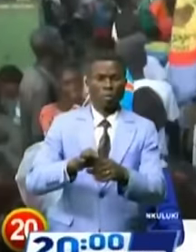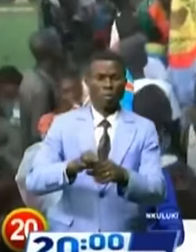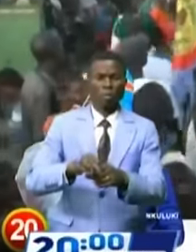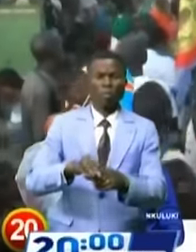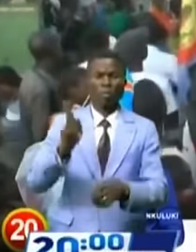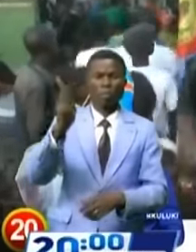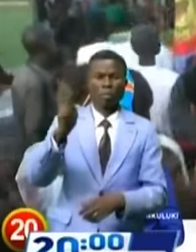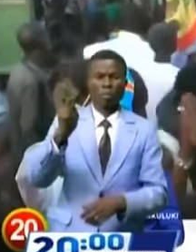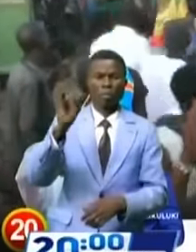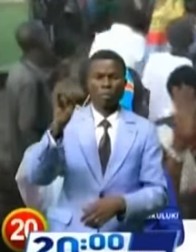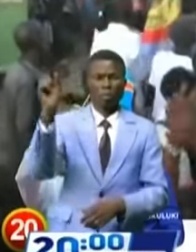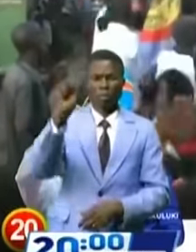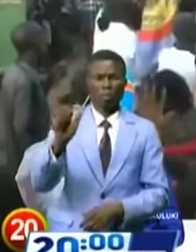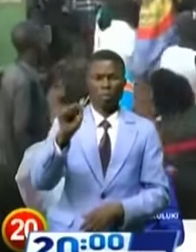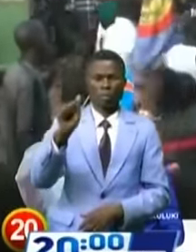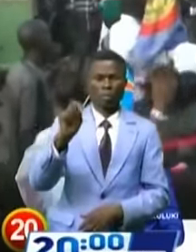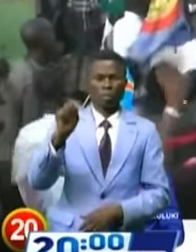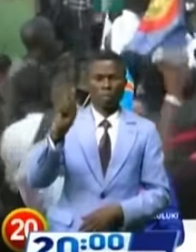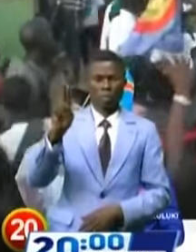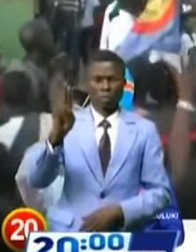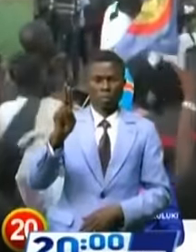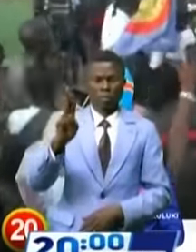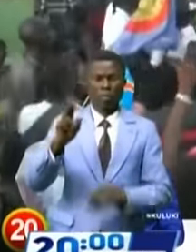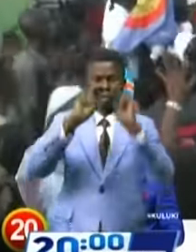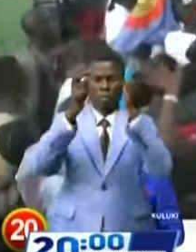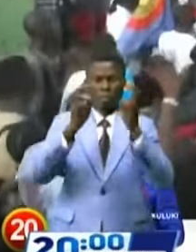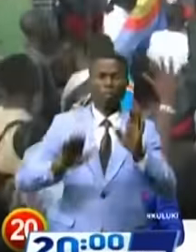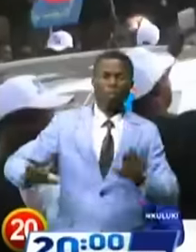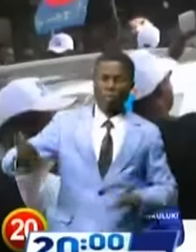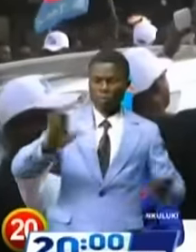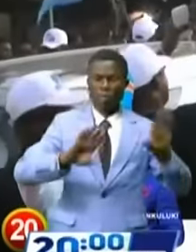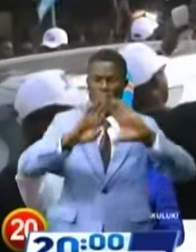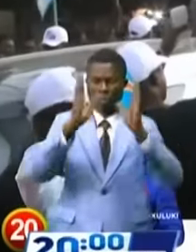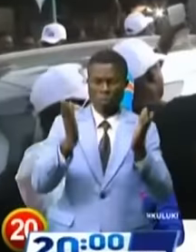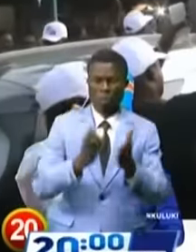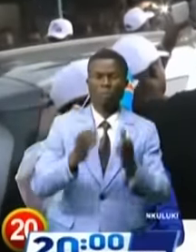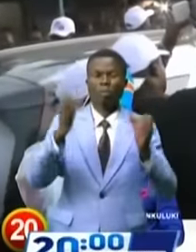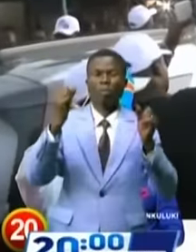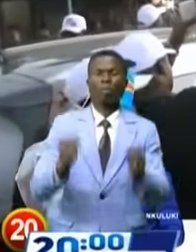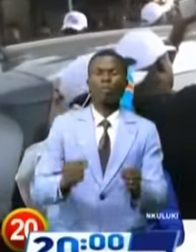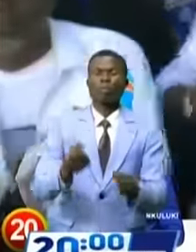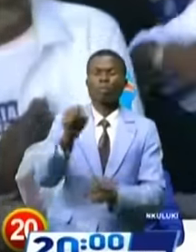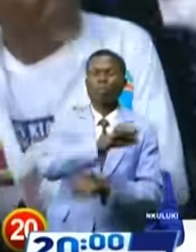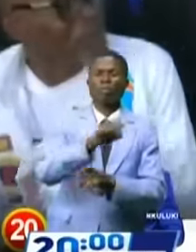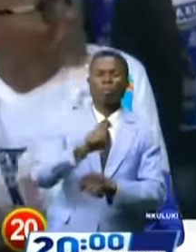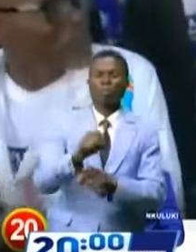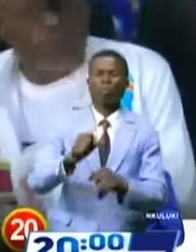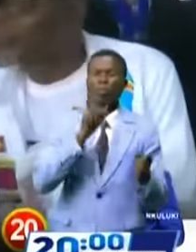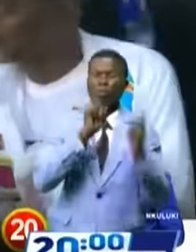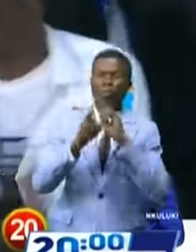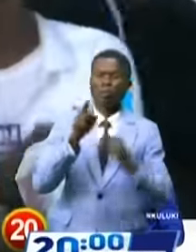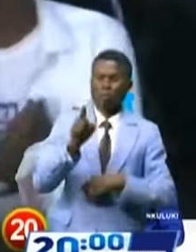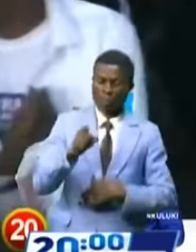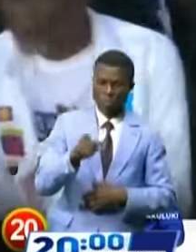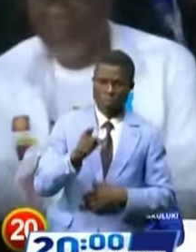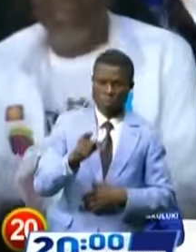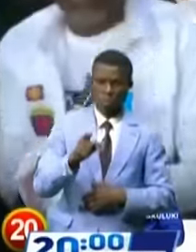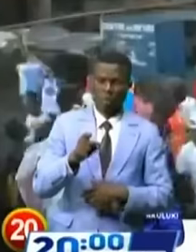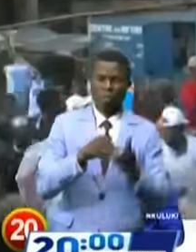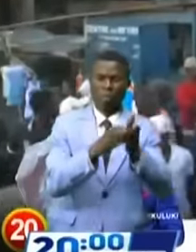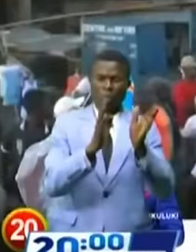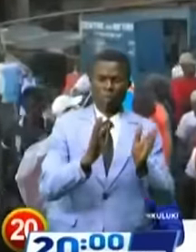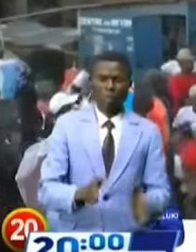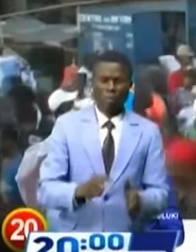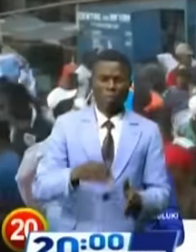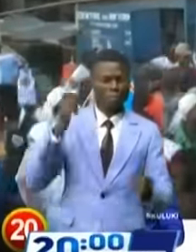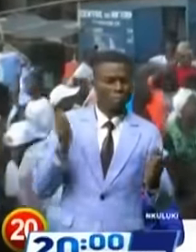Première escale spontanée à la cité Ntsélé. La population a arrêté net son cortège pour communier avec son leader.